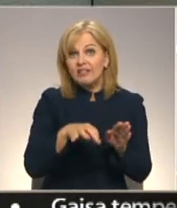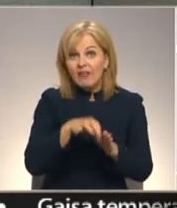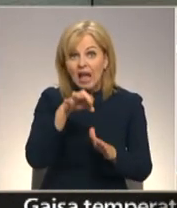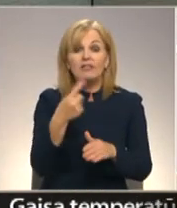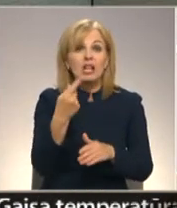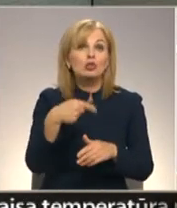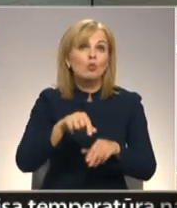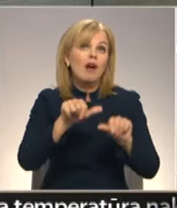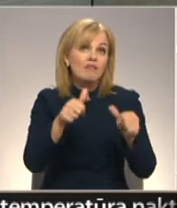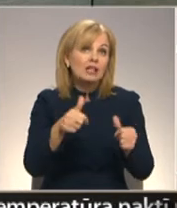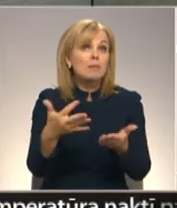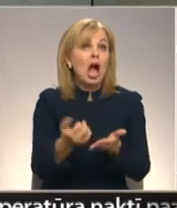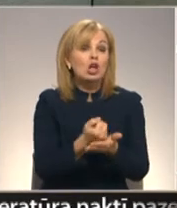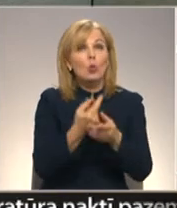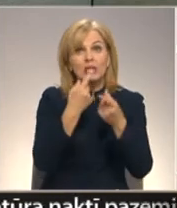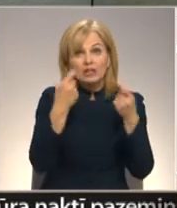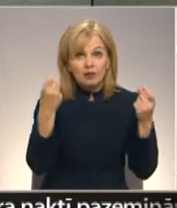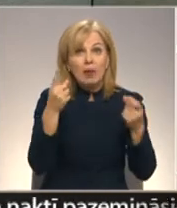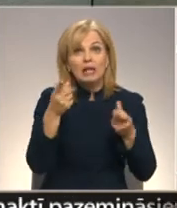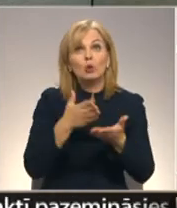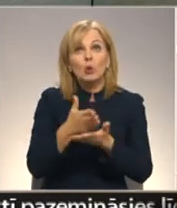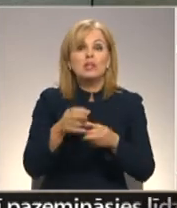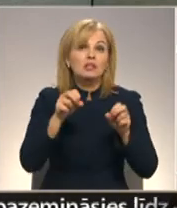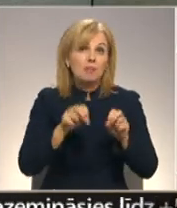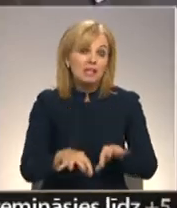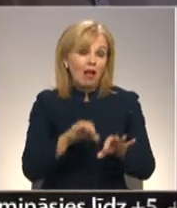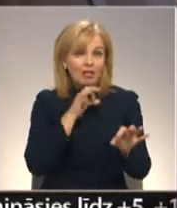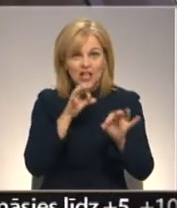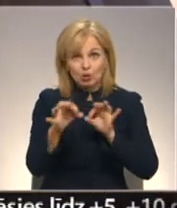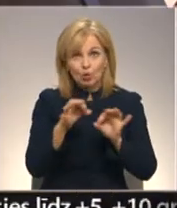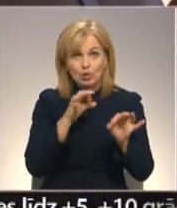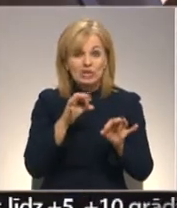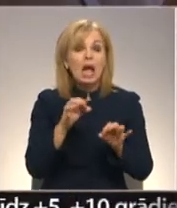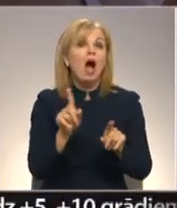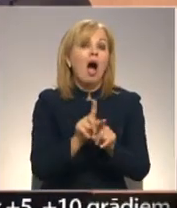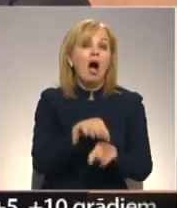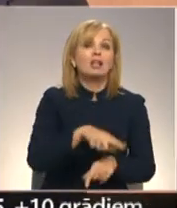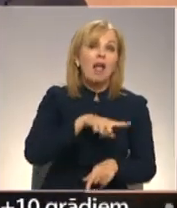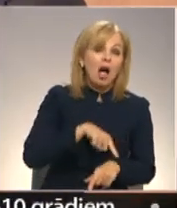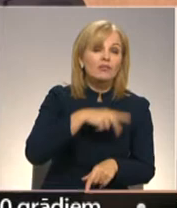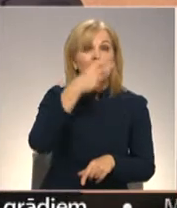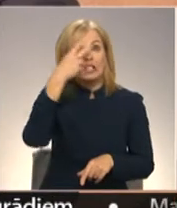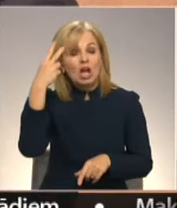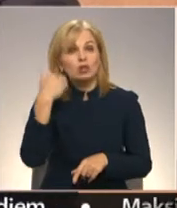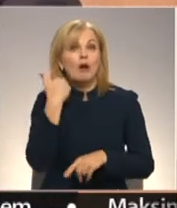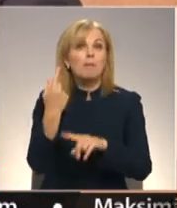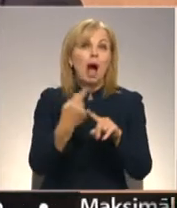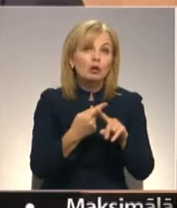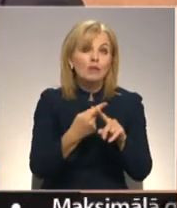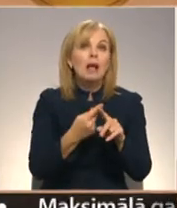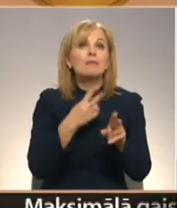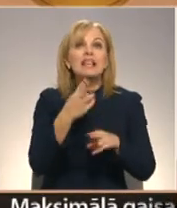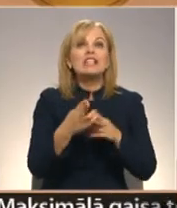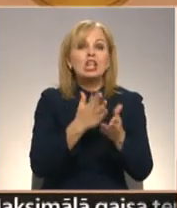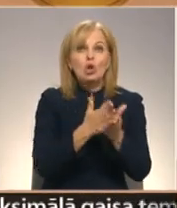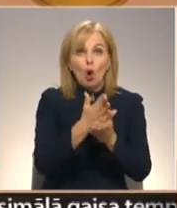nozares speciālistu diskusijas un turpina Kurzemes televīzija. Gan Latvijas, gan Lietuvas, gan Baltkrievijas ķirurgi nu jau